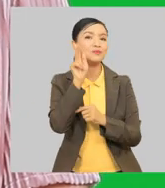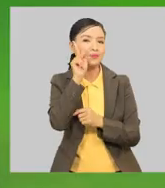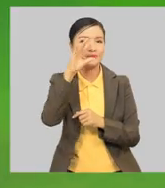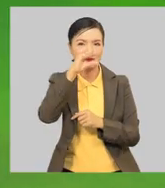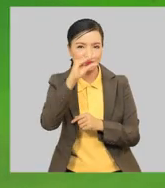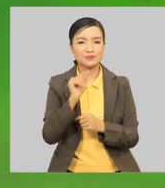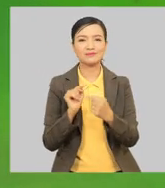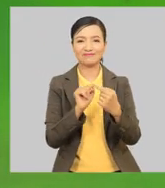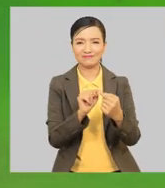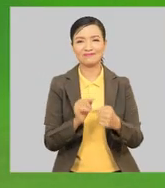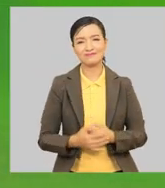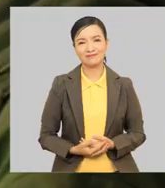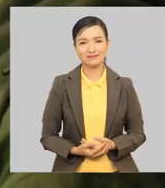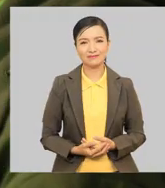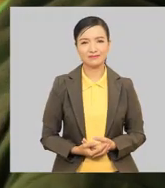ค่ะ